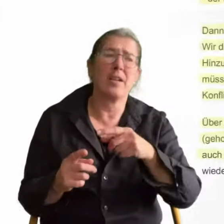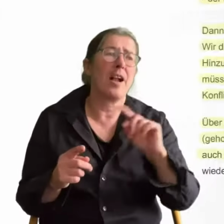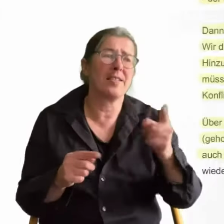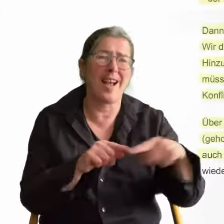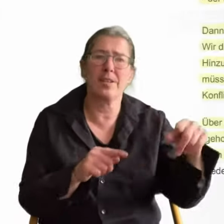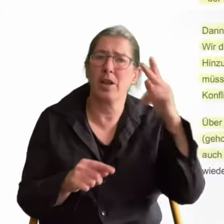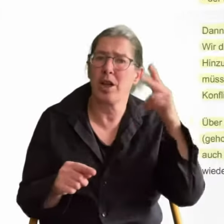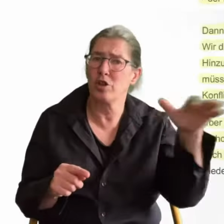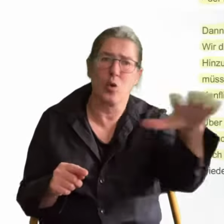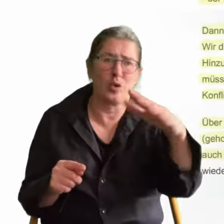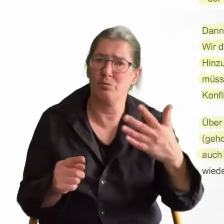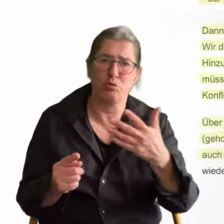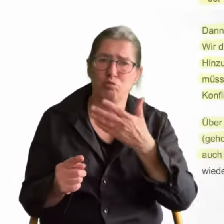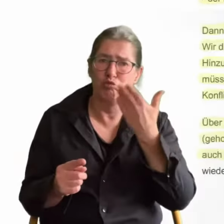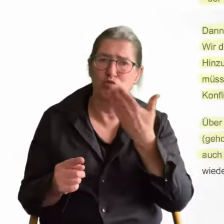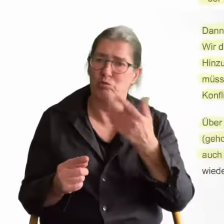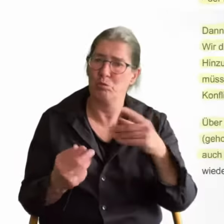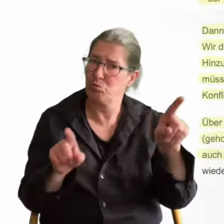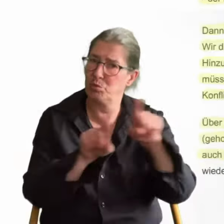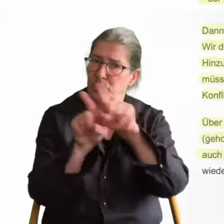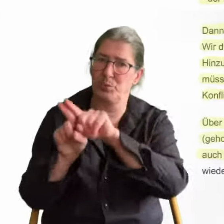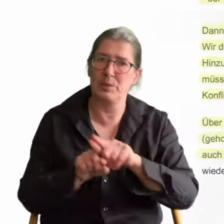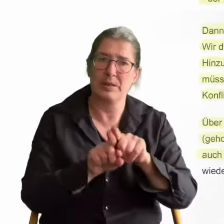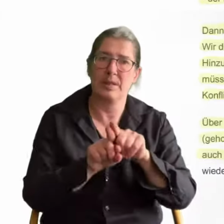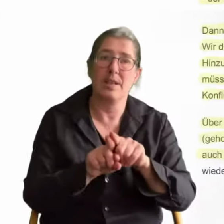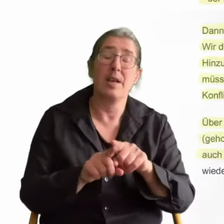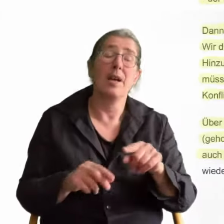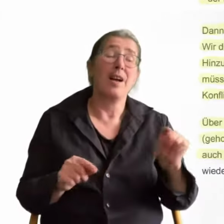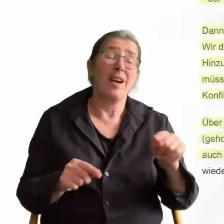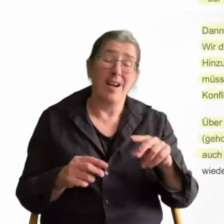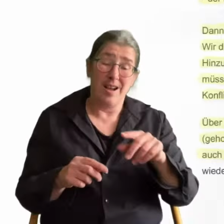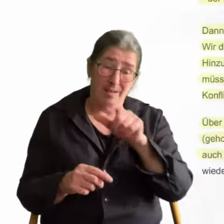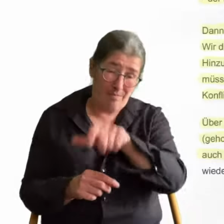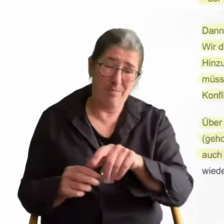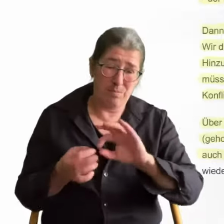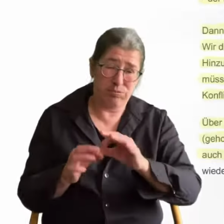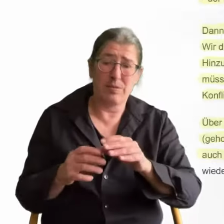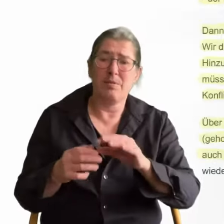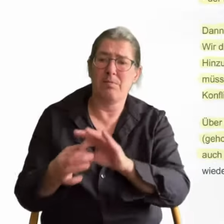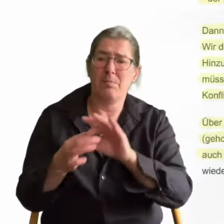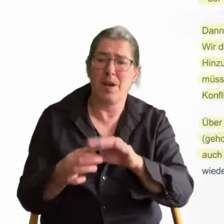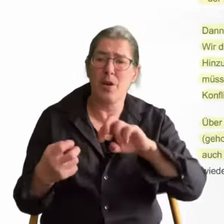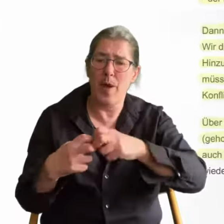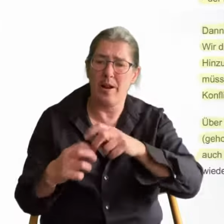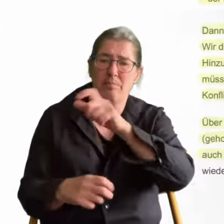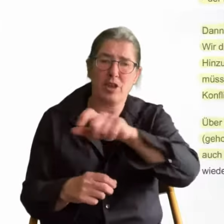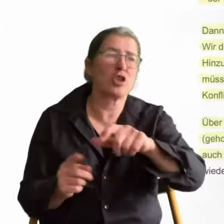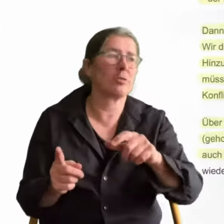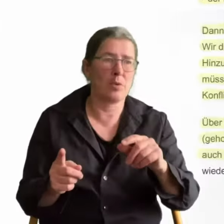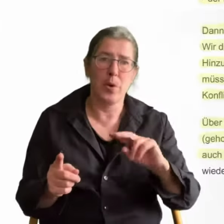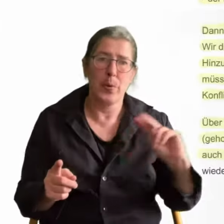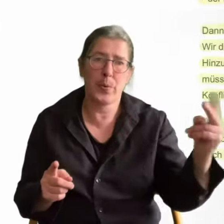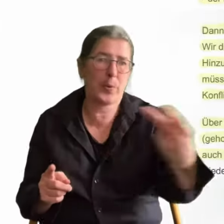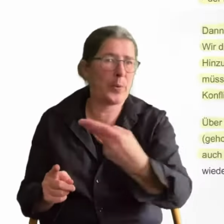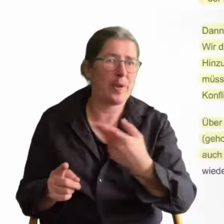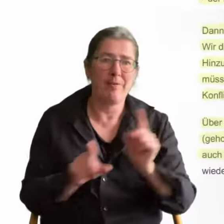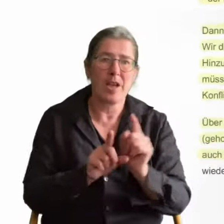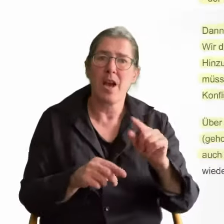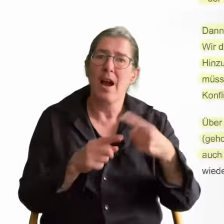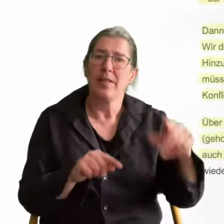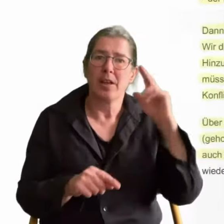andere nationen was das quälen von menschen betrifft ticken deutsche genauso wie andere nationen das kam